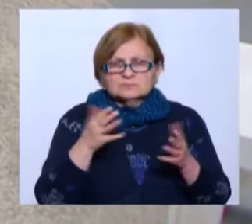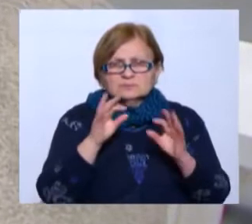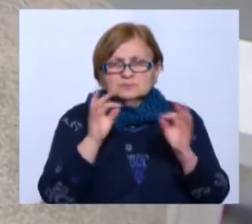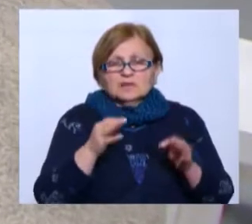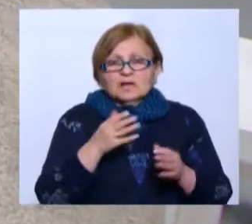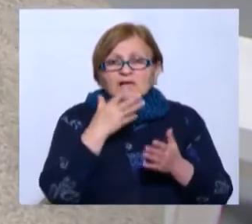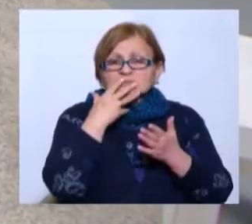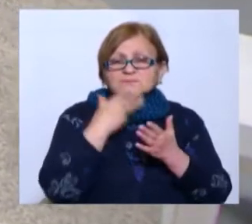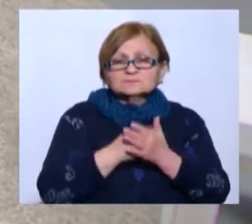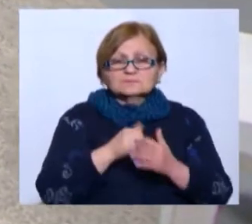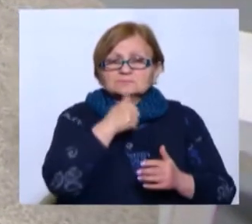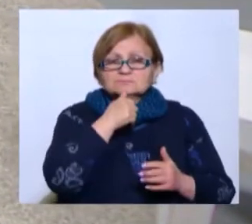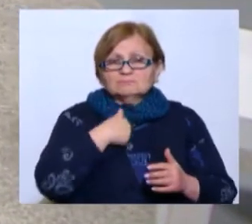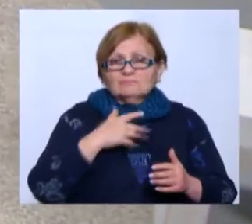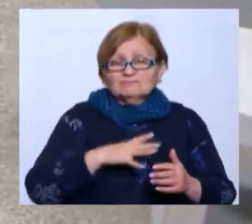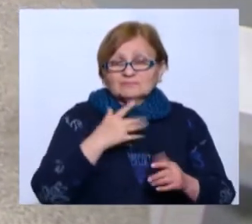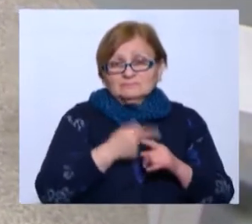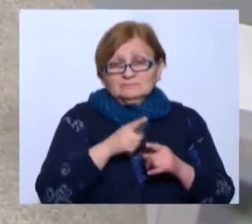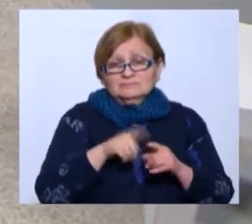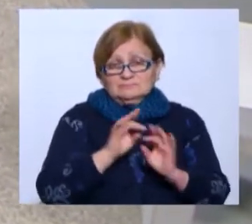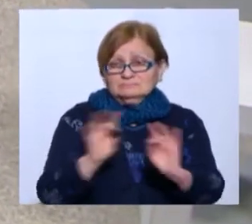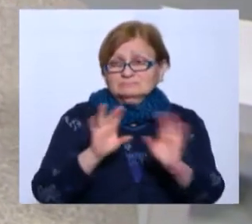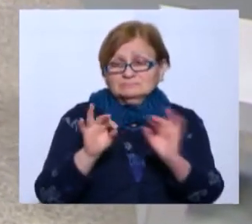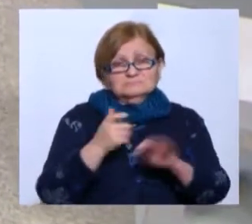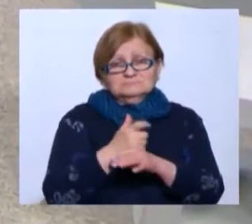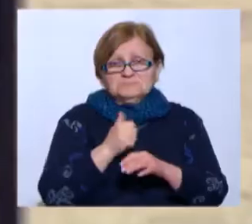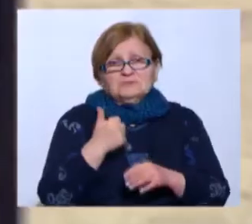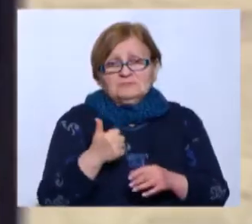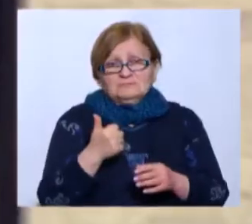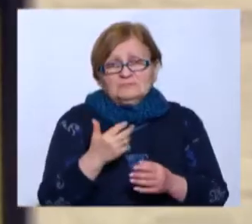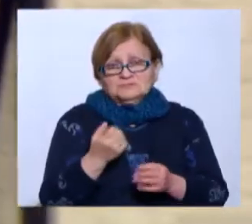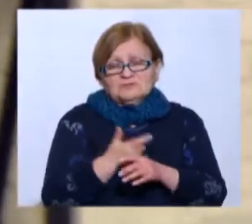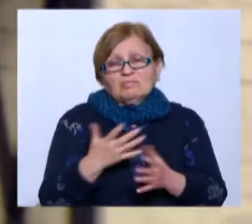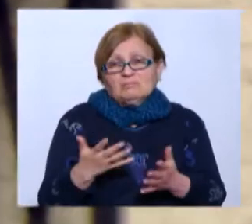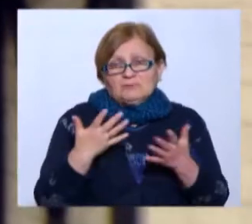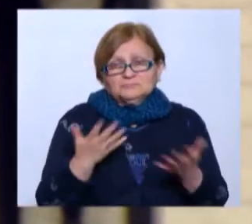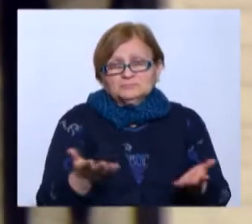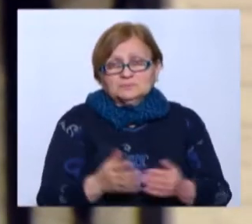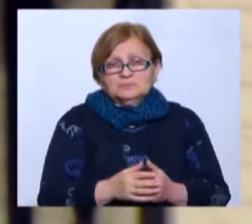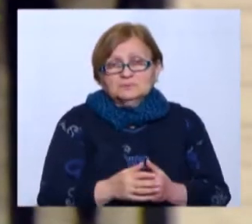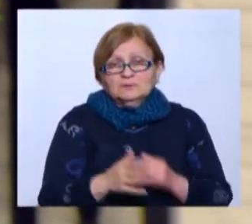პირადი ცხოვრებიდან, როგორც უკვე აღნიშნა. და ბოლო ეტაპი ჩვენი